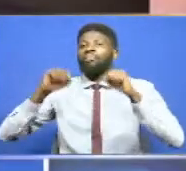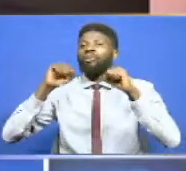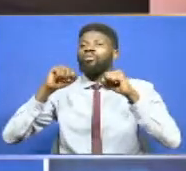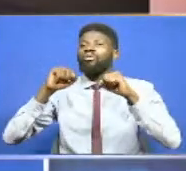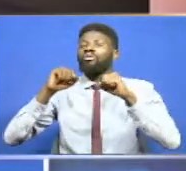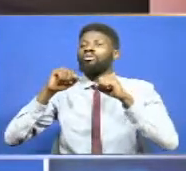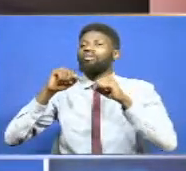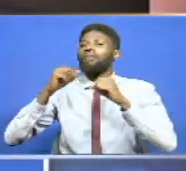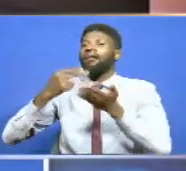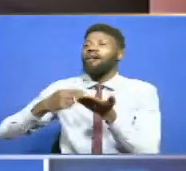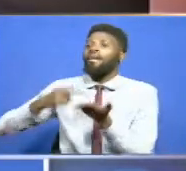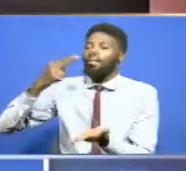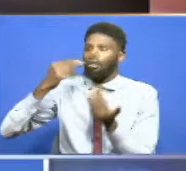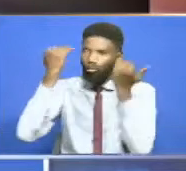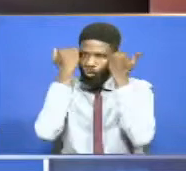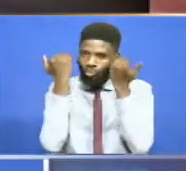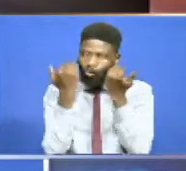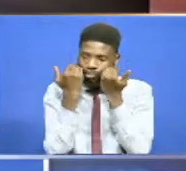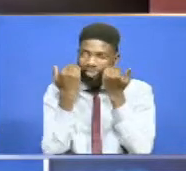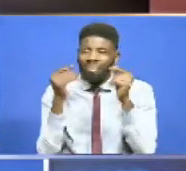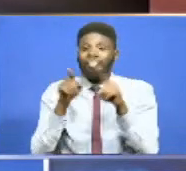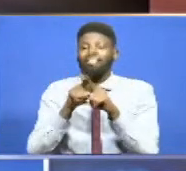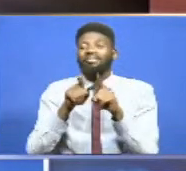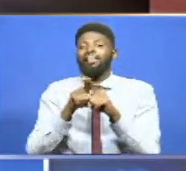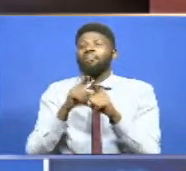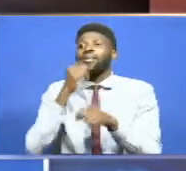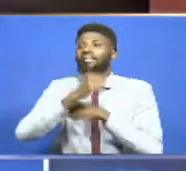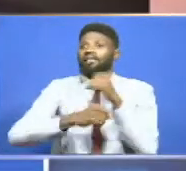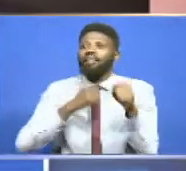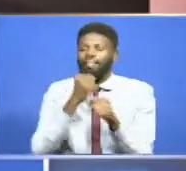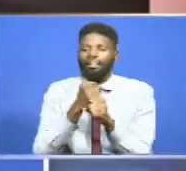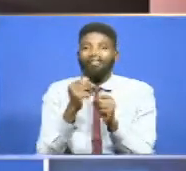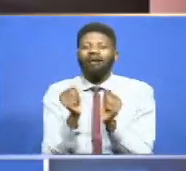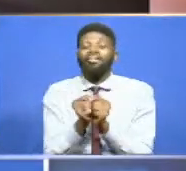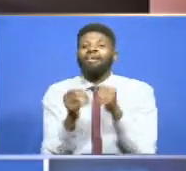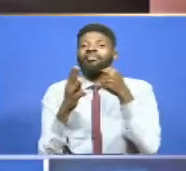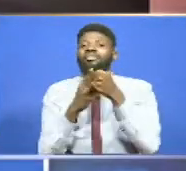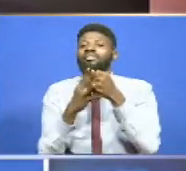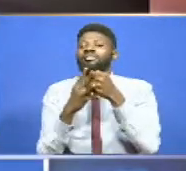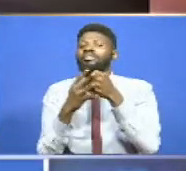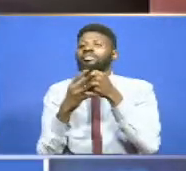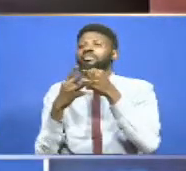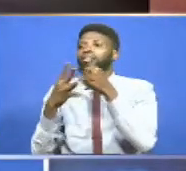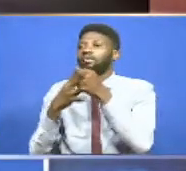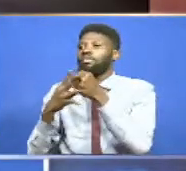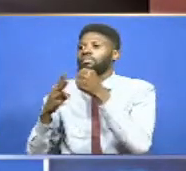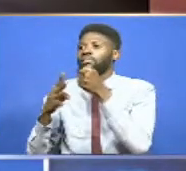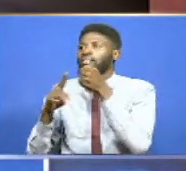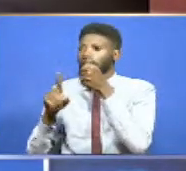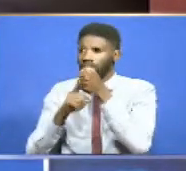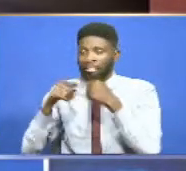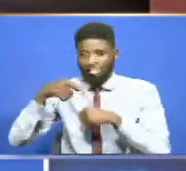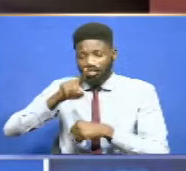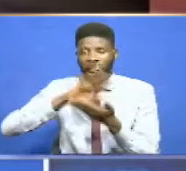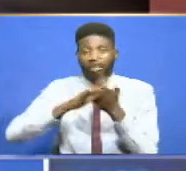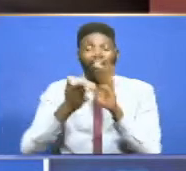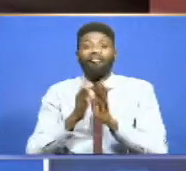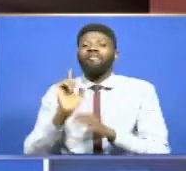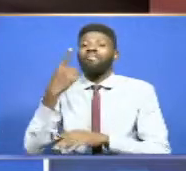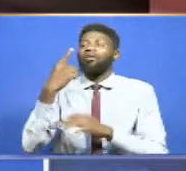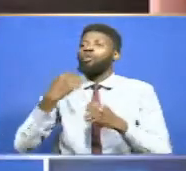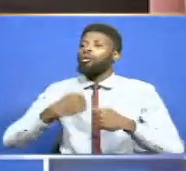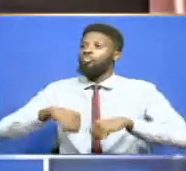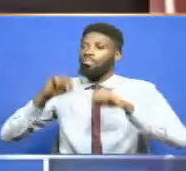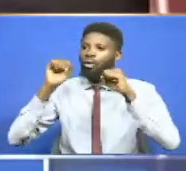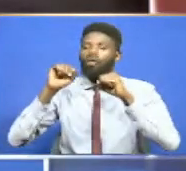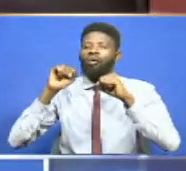1989 na kisha baadaye mwaka 1997 alipandishwa cheo kuwa msimamizi mkuu wa kwanza wa idara ya